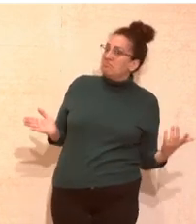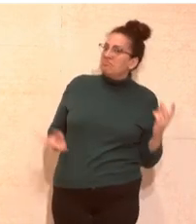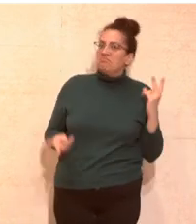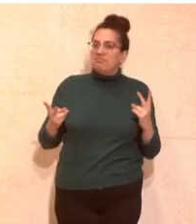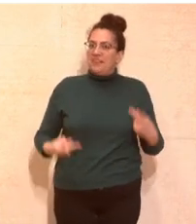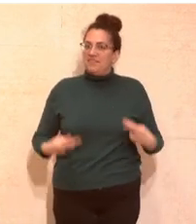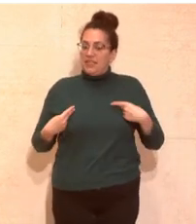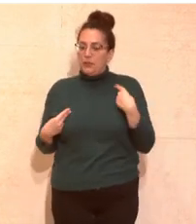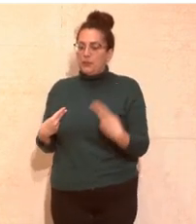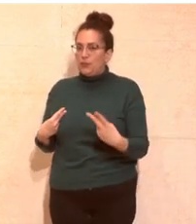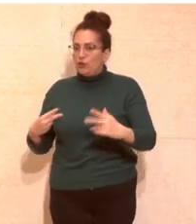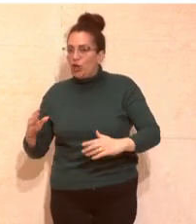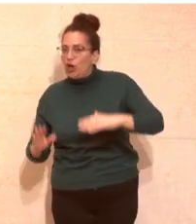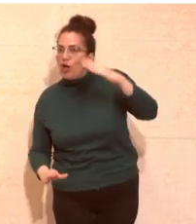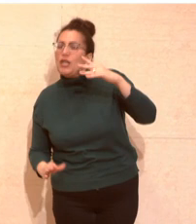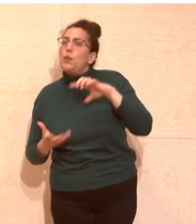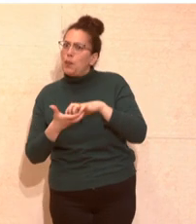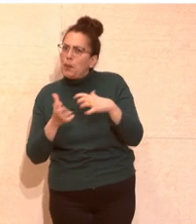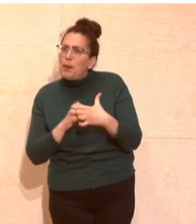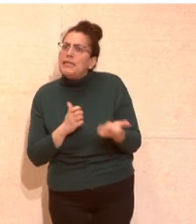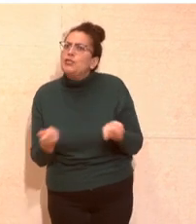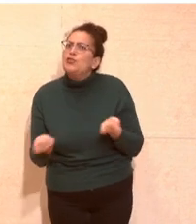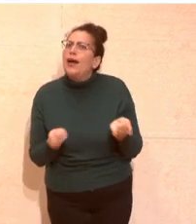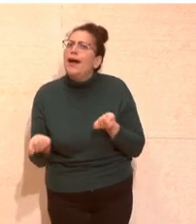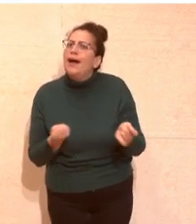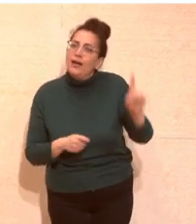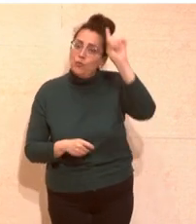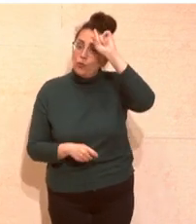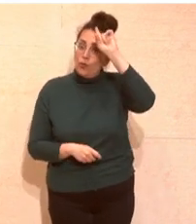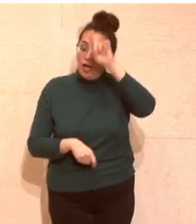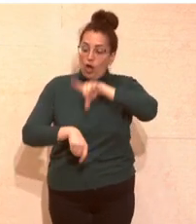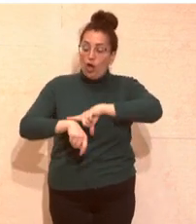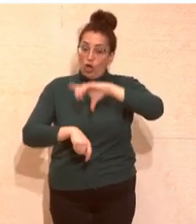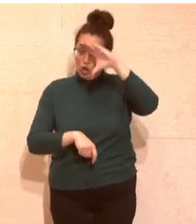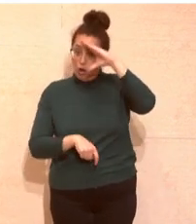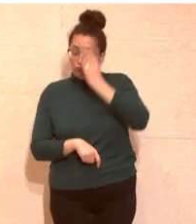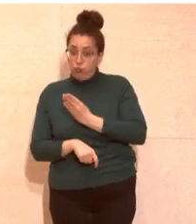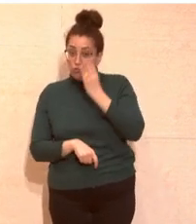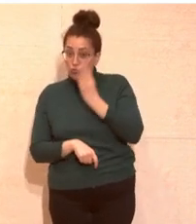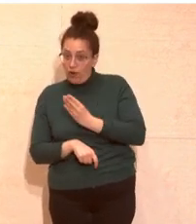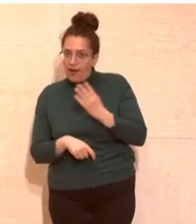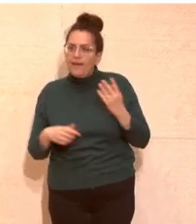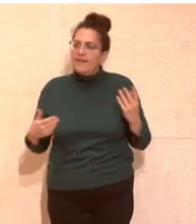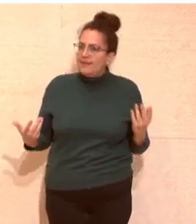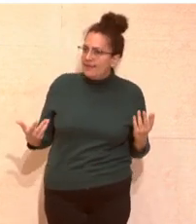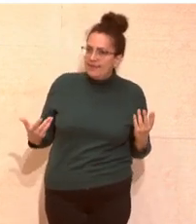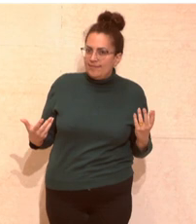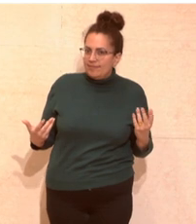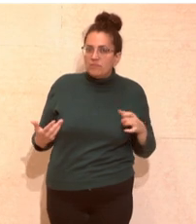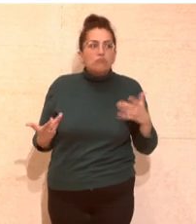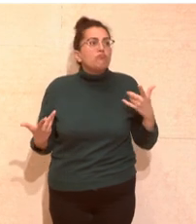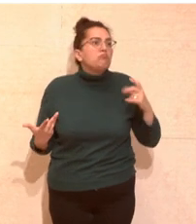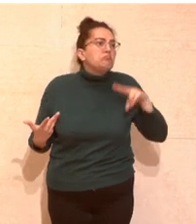vie sociale, dans la vie professionnelle, du fait de leurs besoins en termes d'horaire de sommeil. Mais la majorité des gens, comme vous le